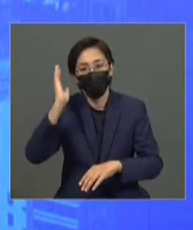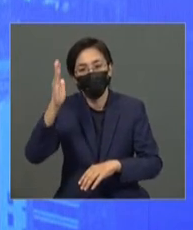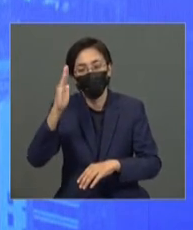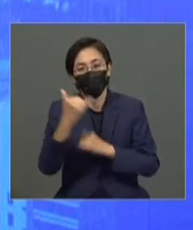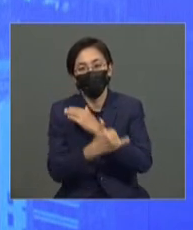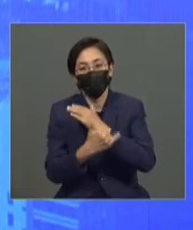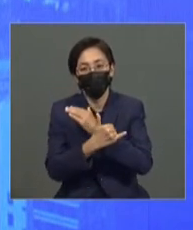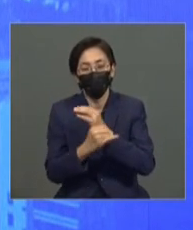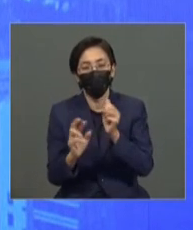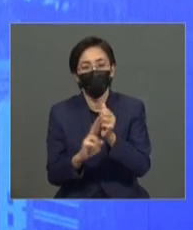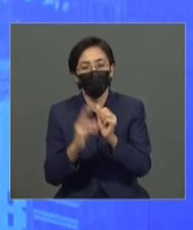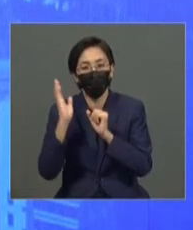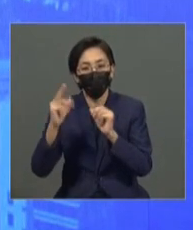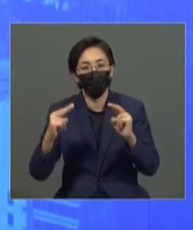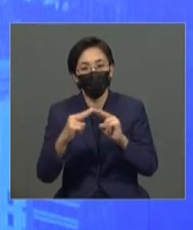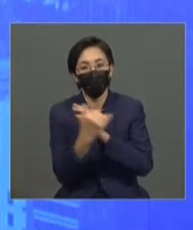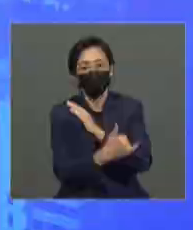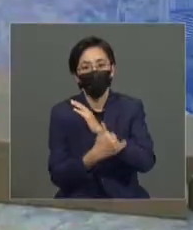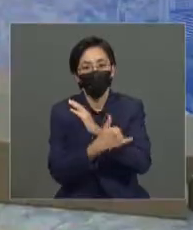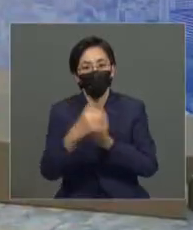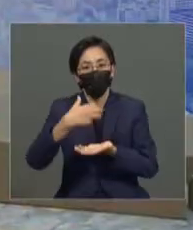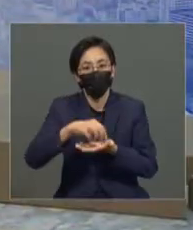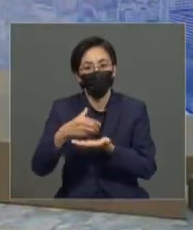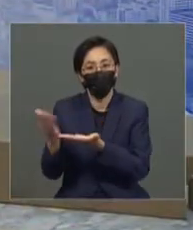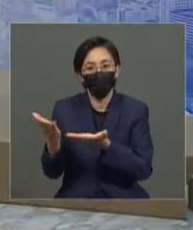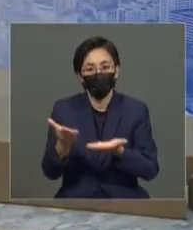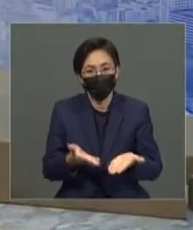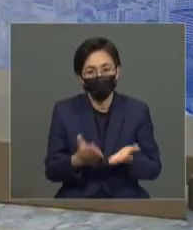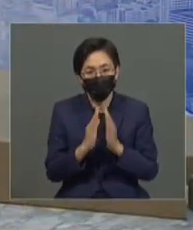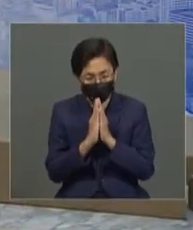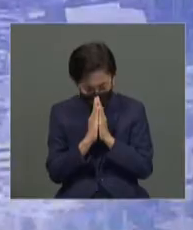นิเทศและรองโฆษกกระทรวงการต่างประเทศเรียนเชิญครับ